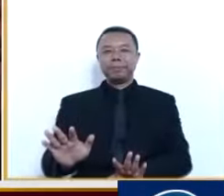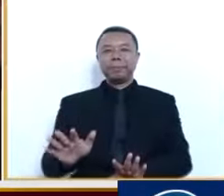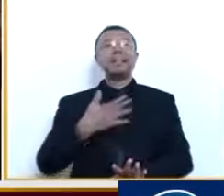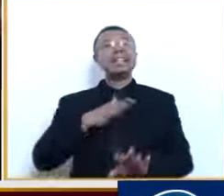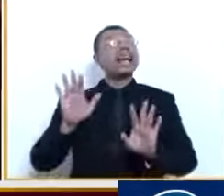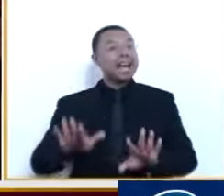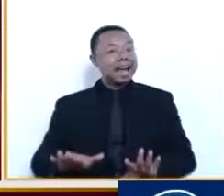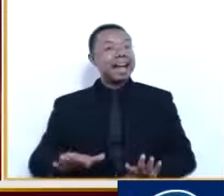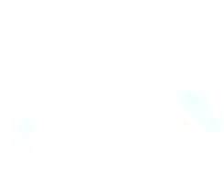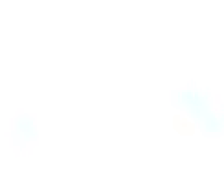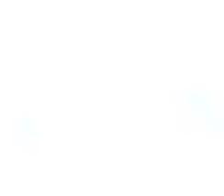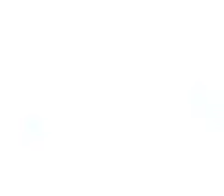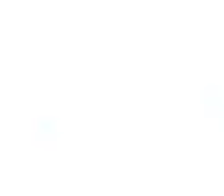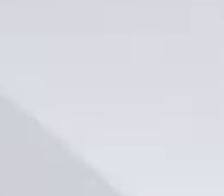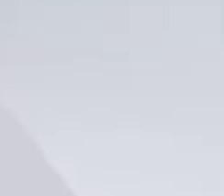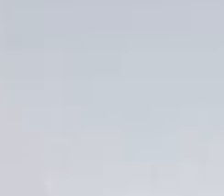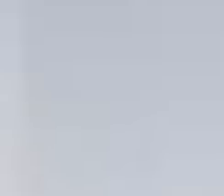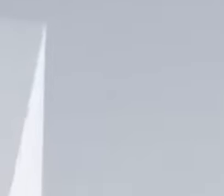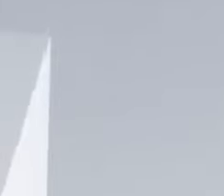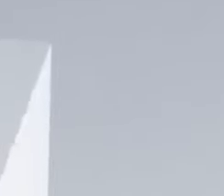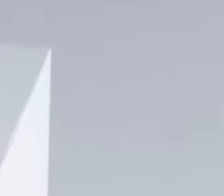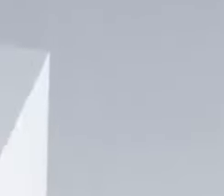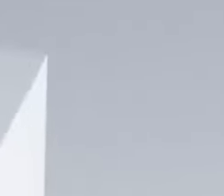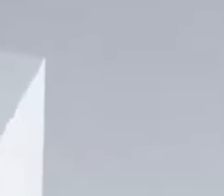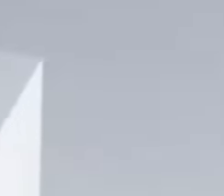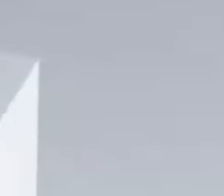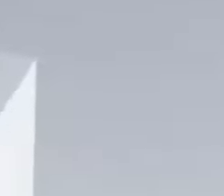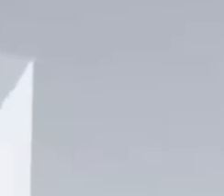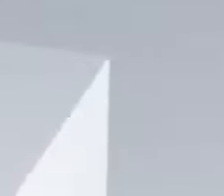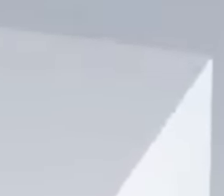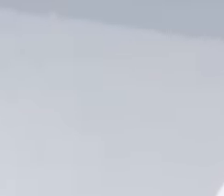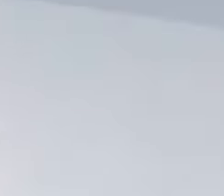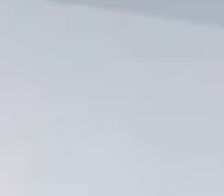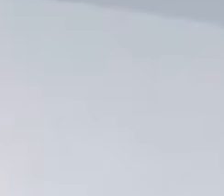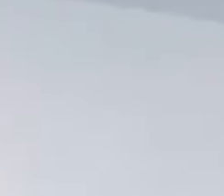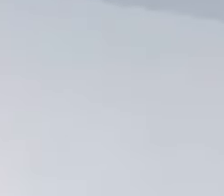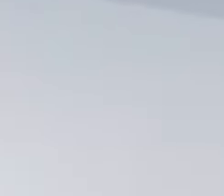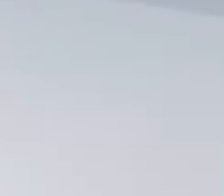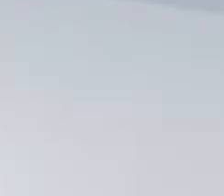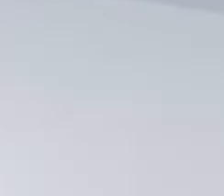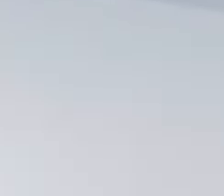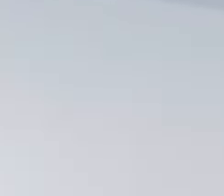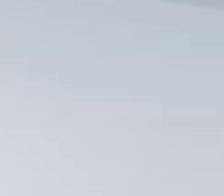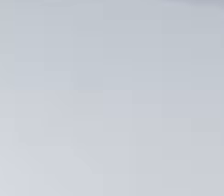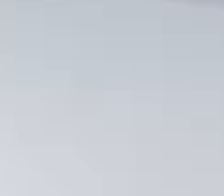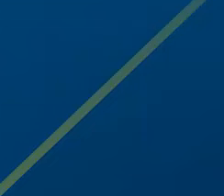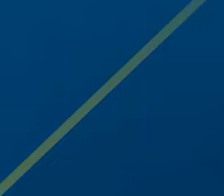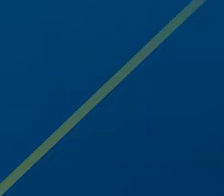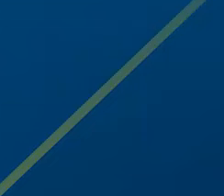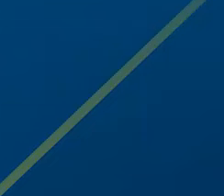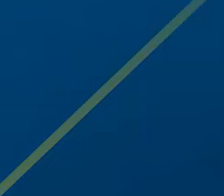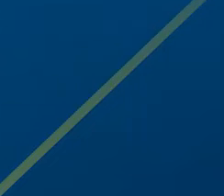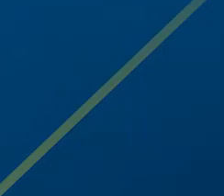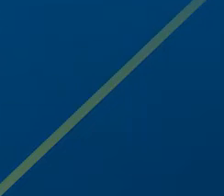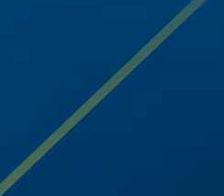kembali untuk pasangan calon jelajahi cara baru mendapatkan informasi download Metro t ext sekarang